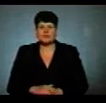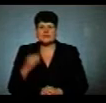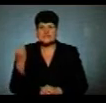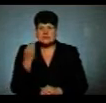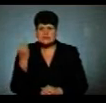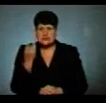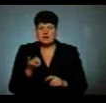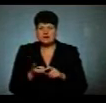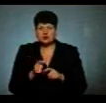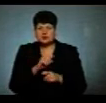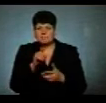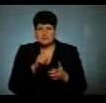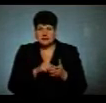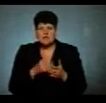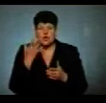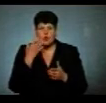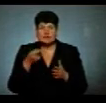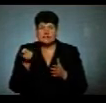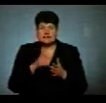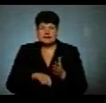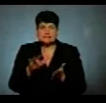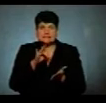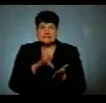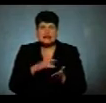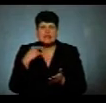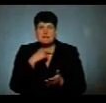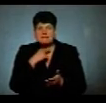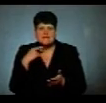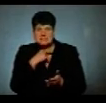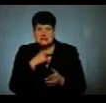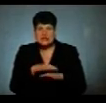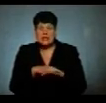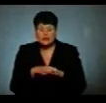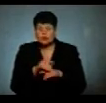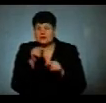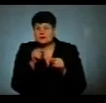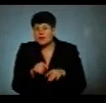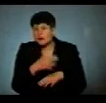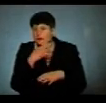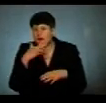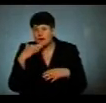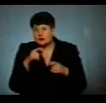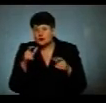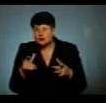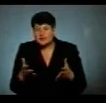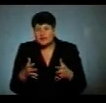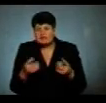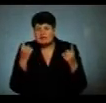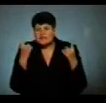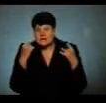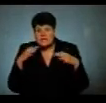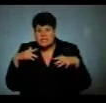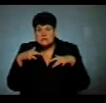Цікавить таке дуже запитання, коли закриють центральний м'ясний ринок, тому що там досить таки багато людей, велике скупчення і